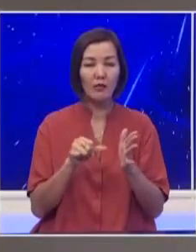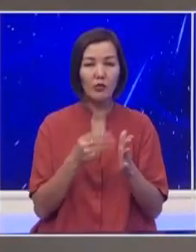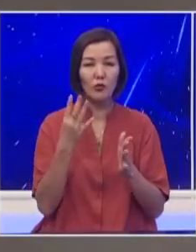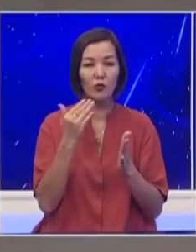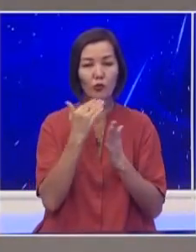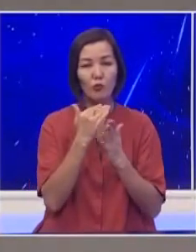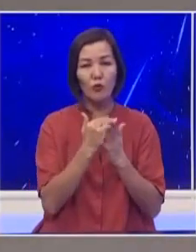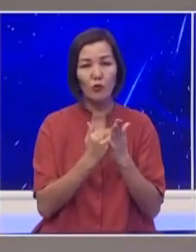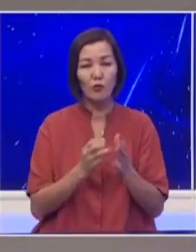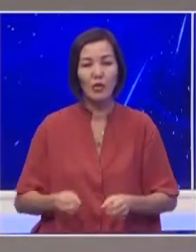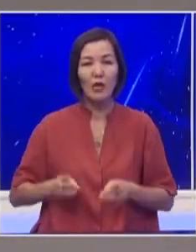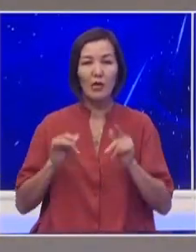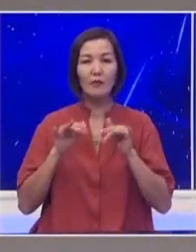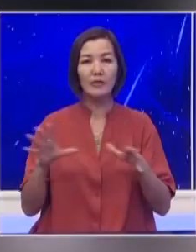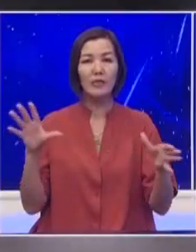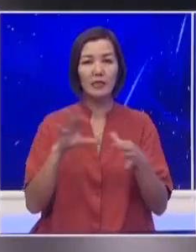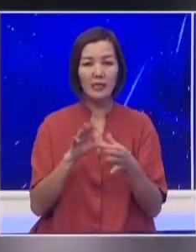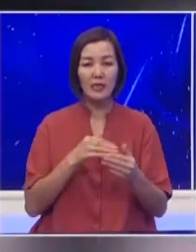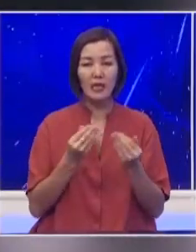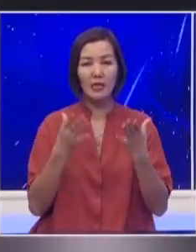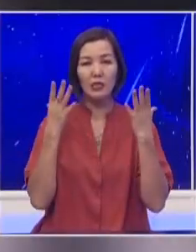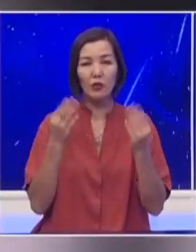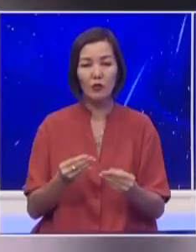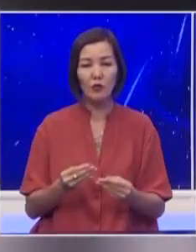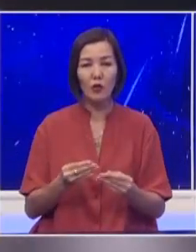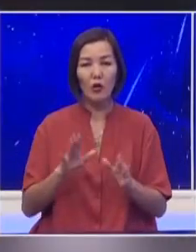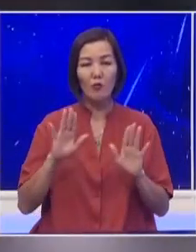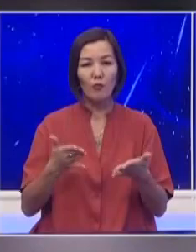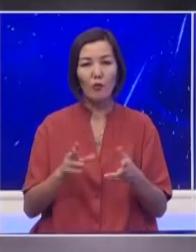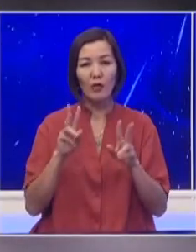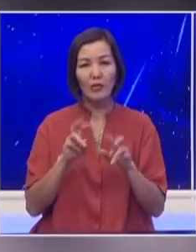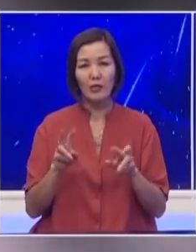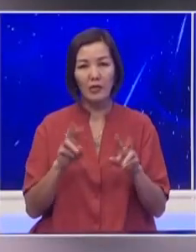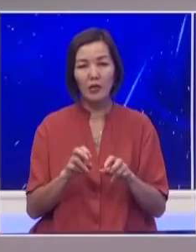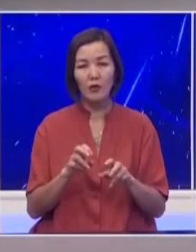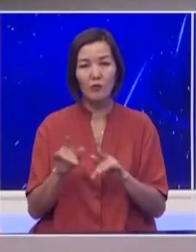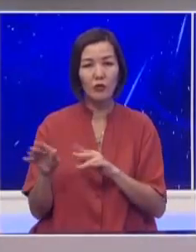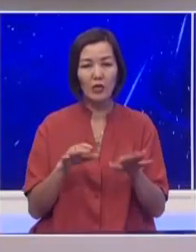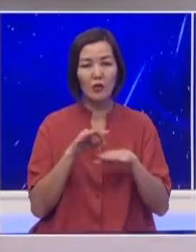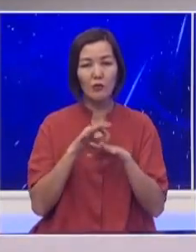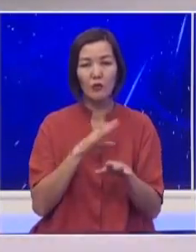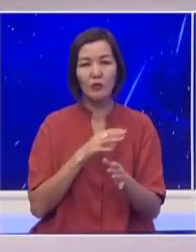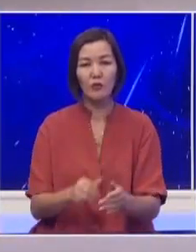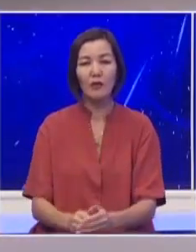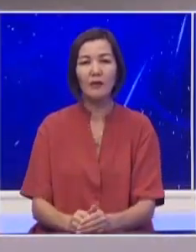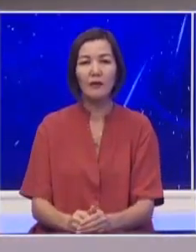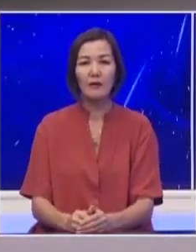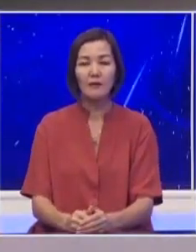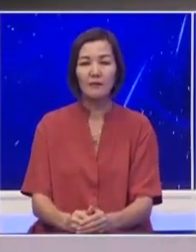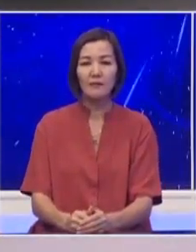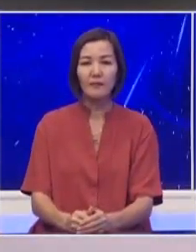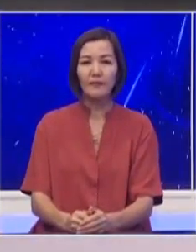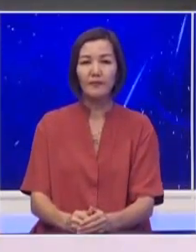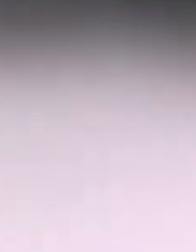4 бөлігі бойынша қылмыстық іс тіркелді. Қазіргі уақытта болған оқиғаны анықтау бойынша тергеу іс-шаралары жүргізілуде. Жаңалықтарды ғаламтор